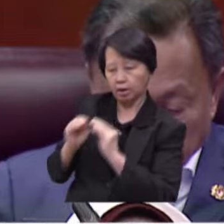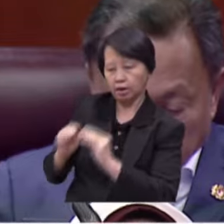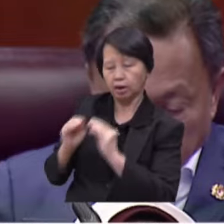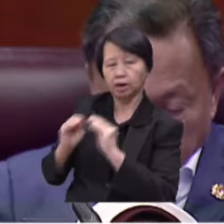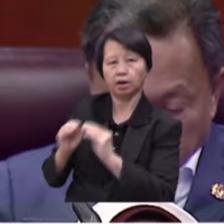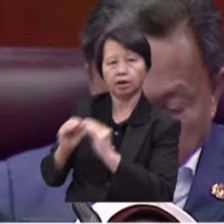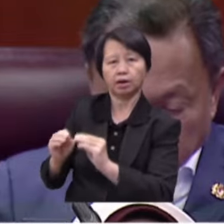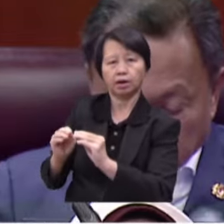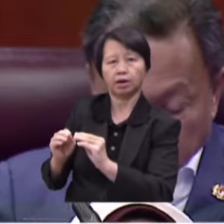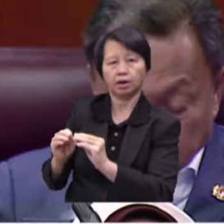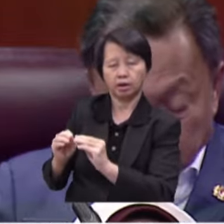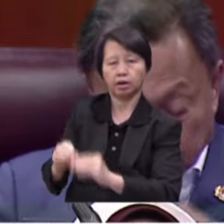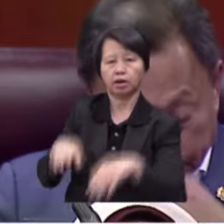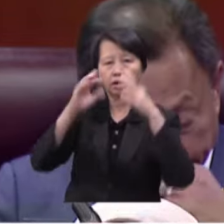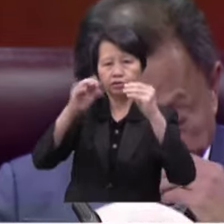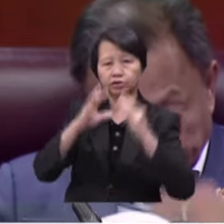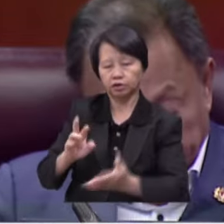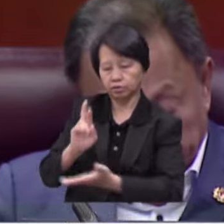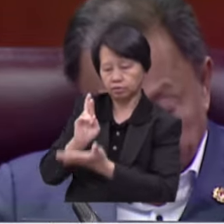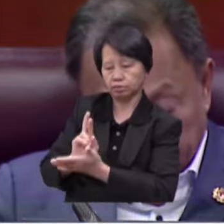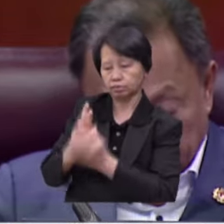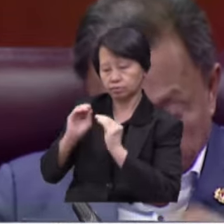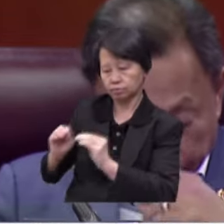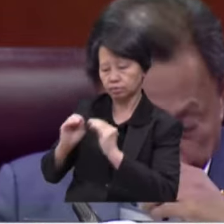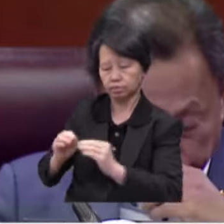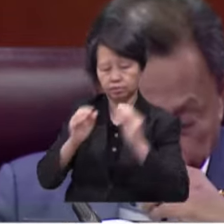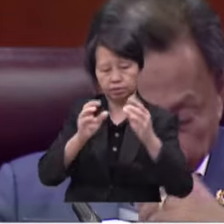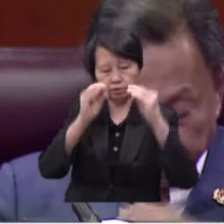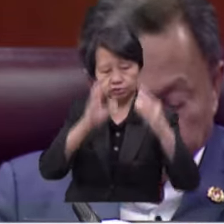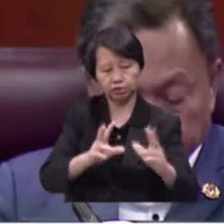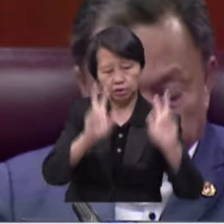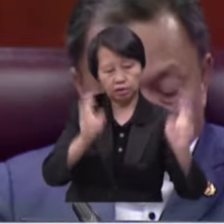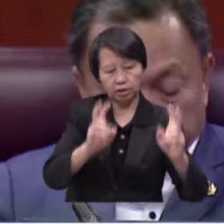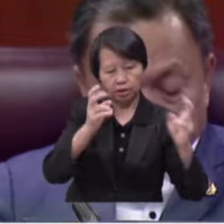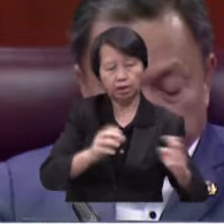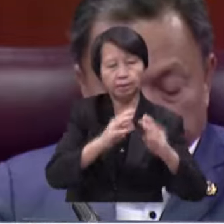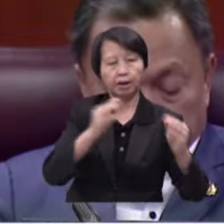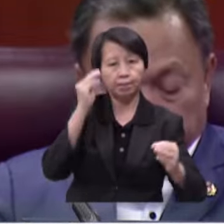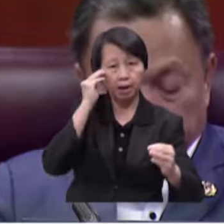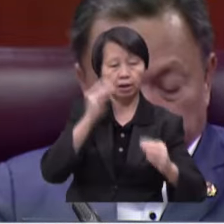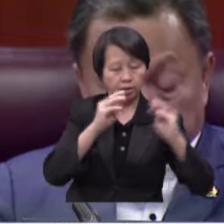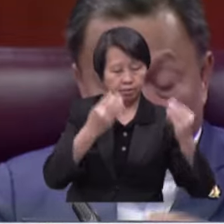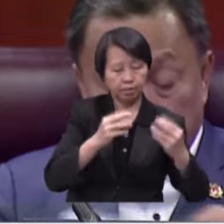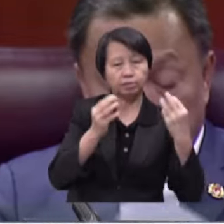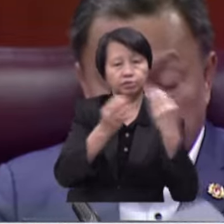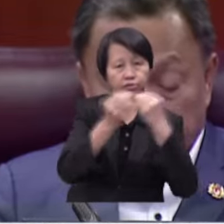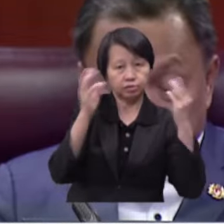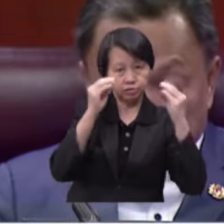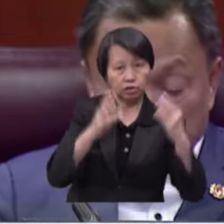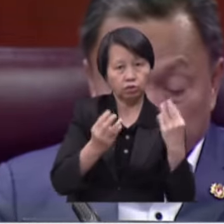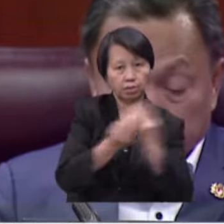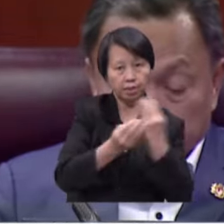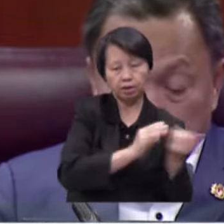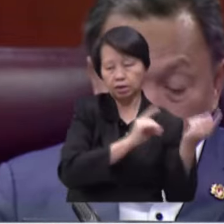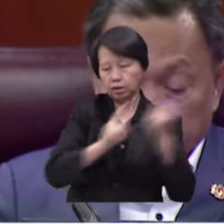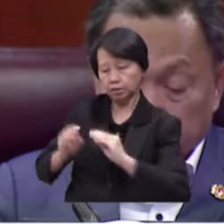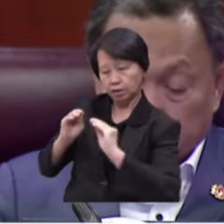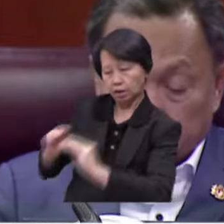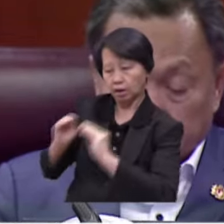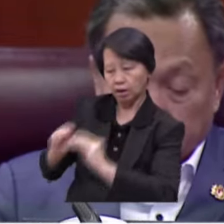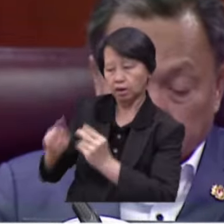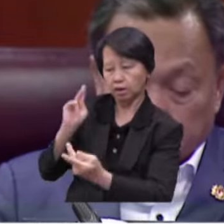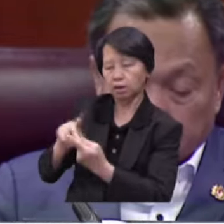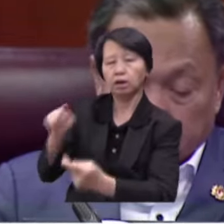aliran perdana guru pemulihan dengan kerjasama guru mata pelajaran bahasa Melayu utama tematik memberi bimbingan yang bersesuaian